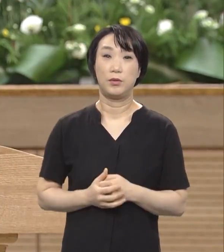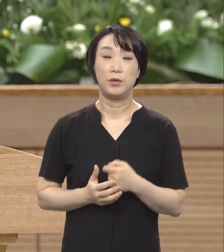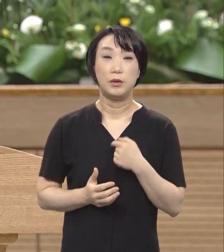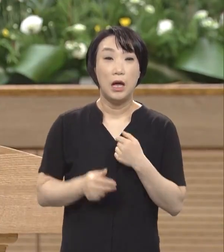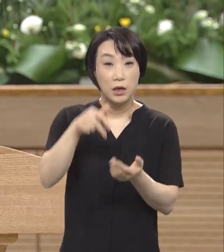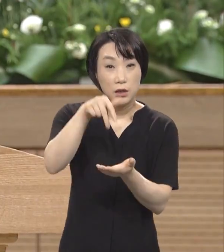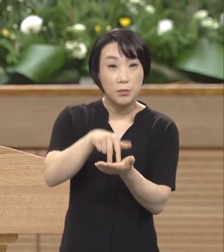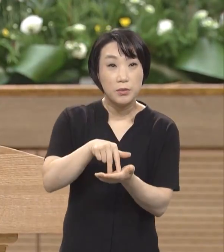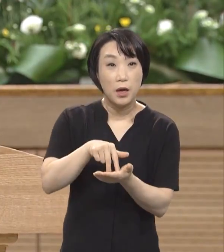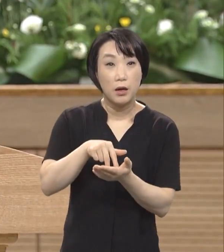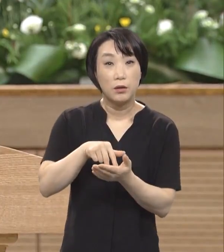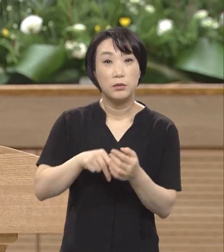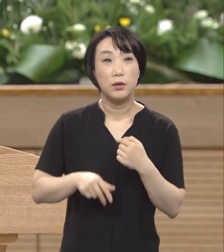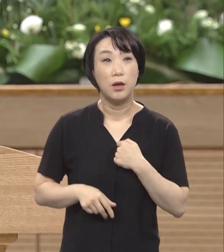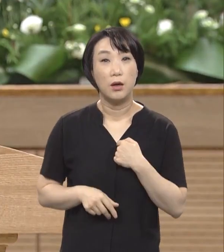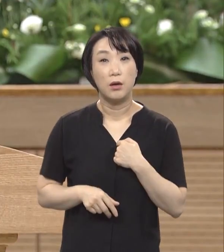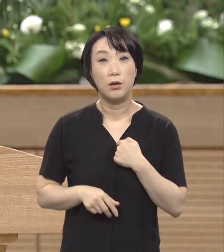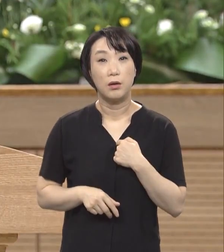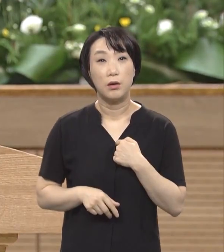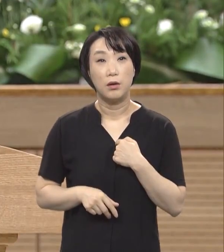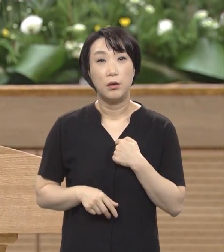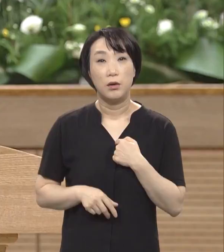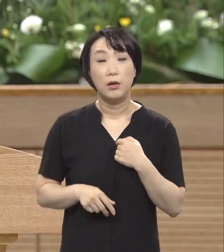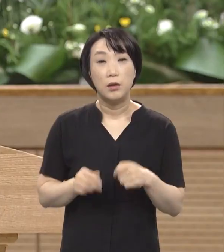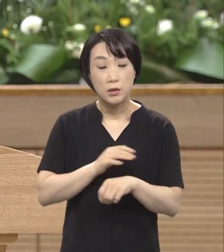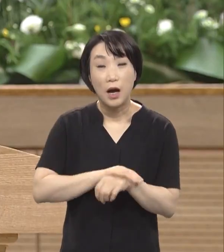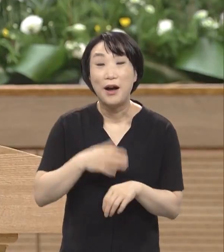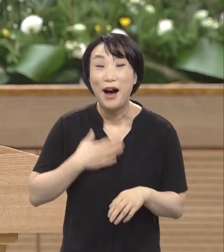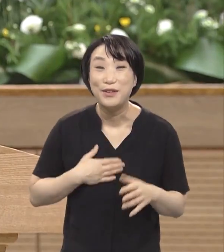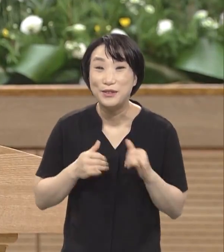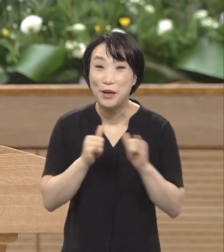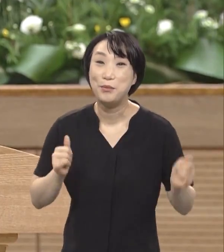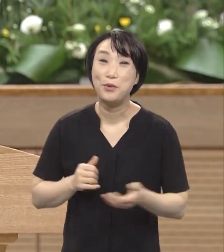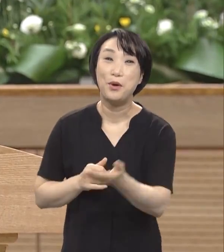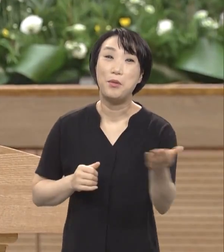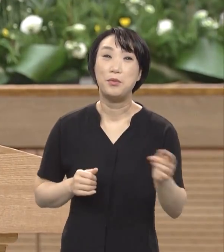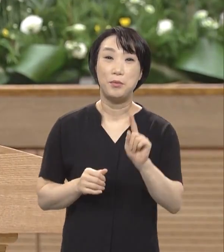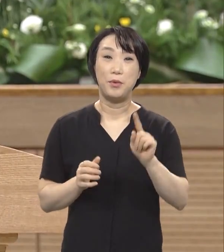내 사종에 대하여 잘 아는 사람은